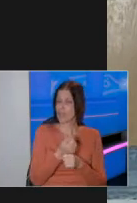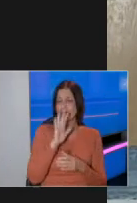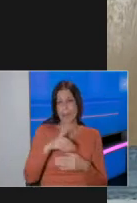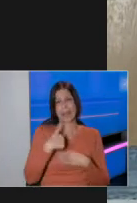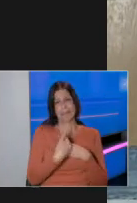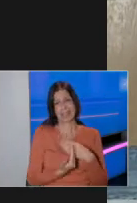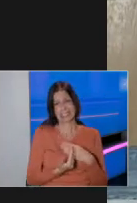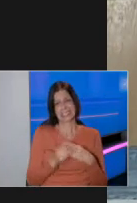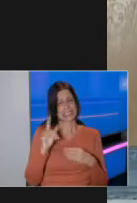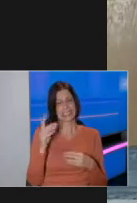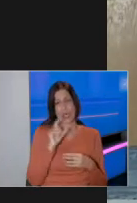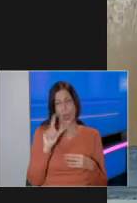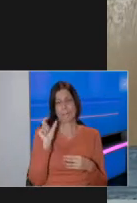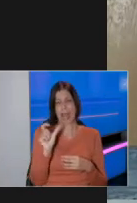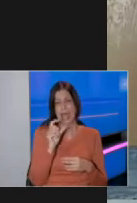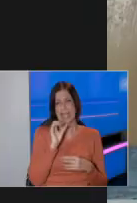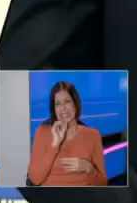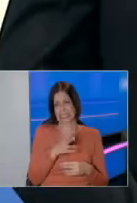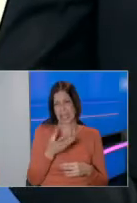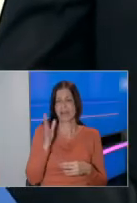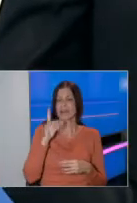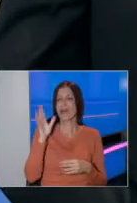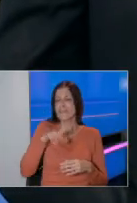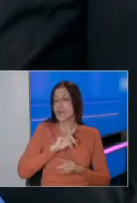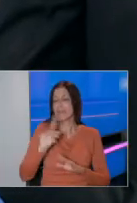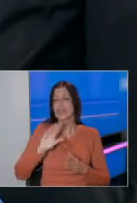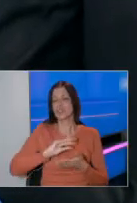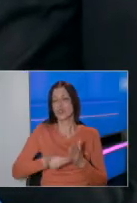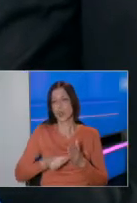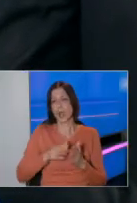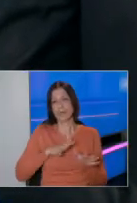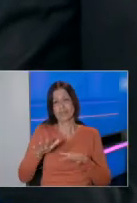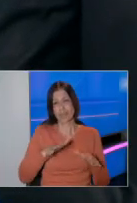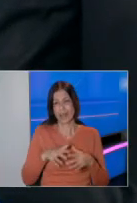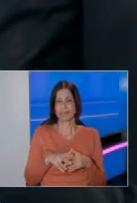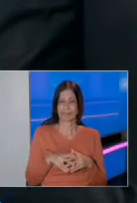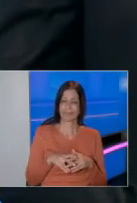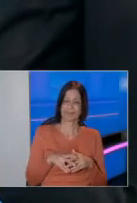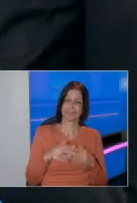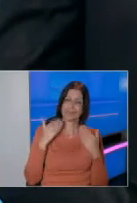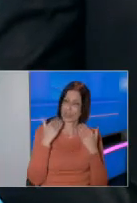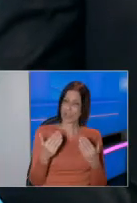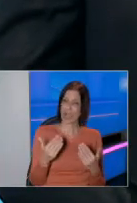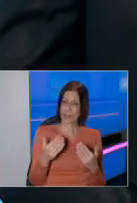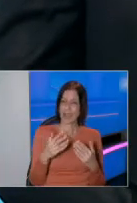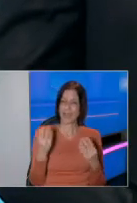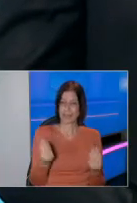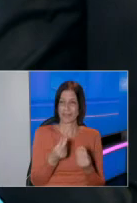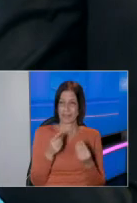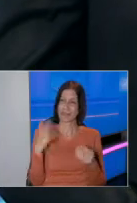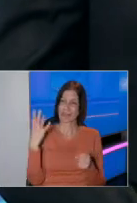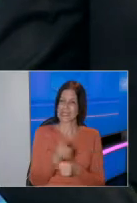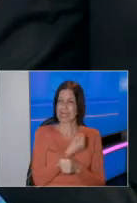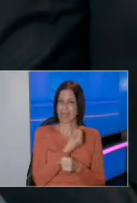שזו לא מילה גסה. גם בלי אישור הממשלה. קרן אוחנה איוס, יושבת ראש פורום הגנים הפרטיים. תודה רבה לך על הדברים האלה,